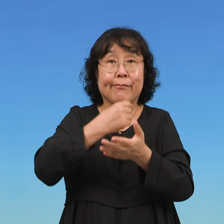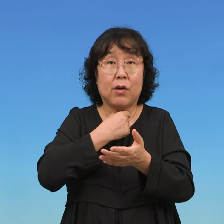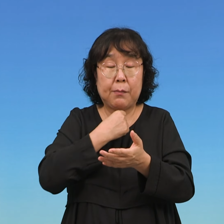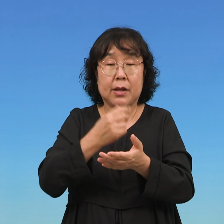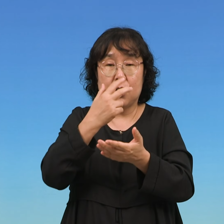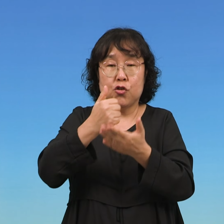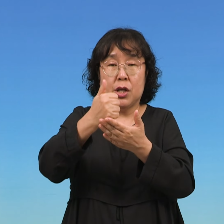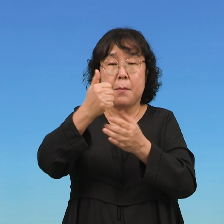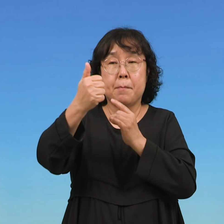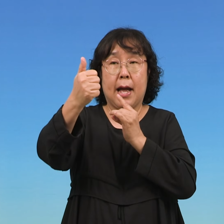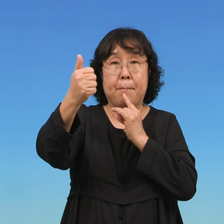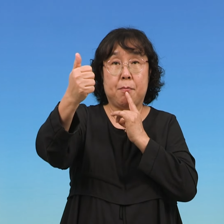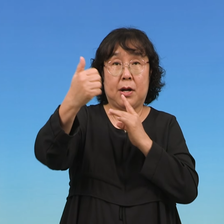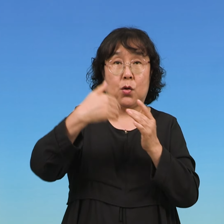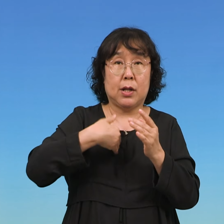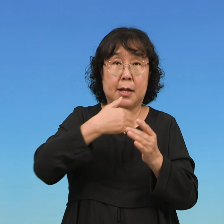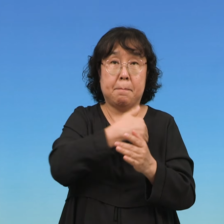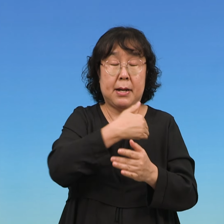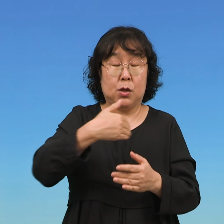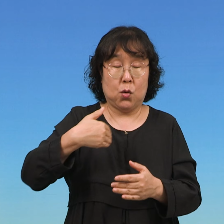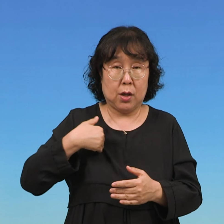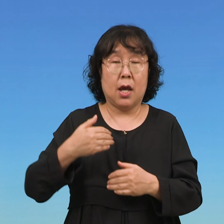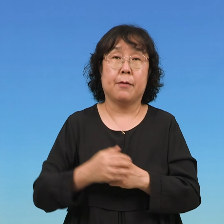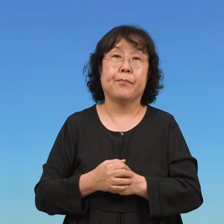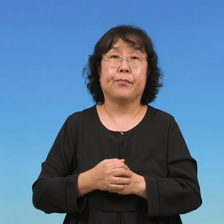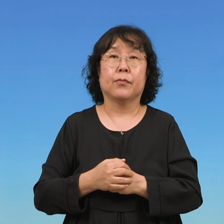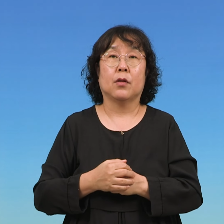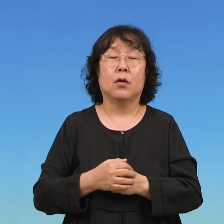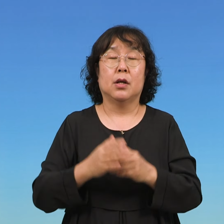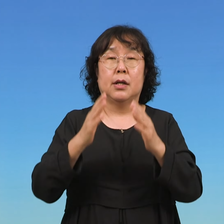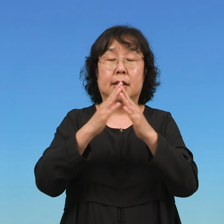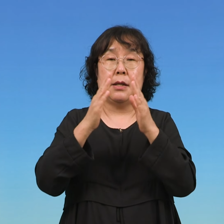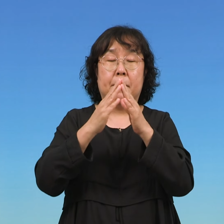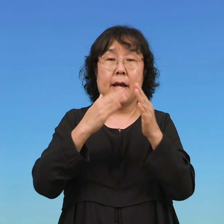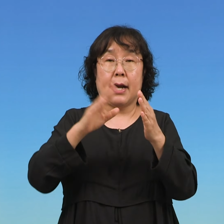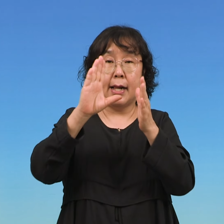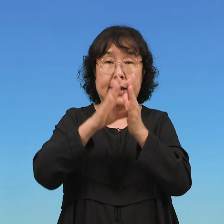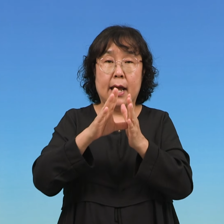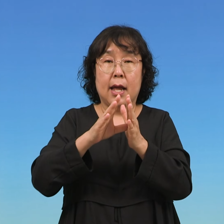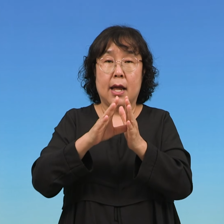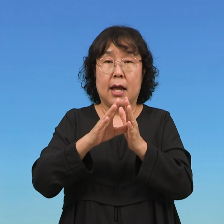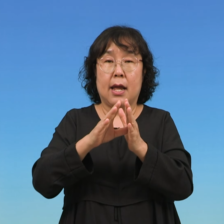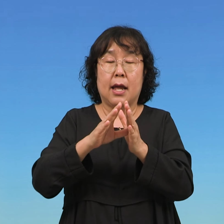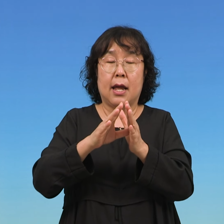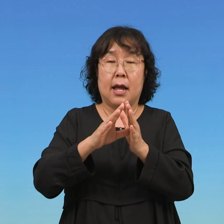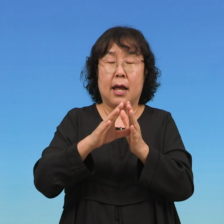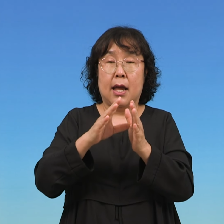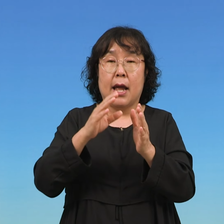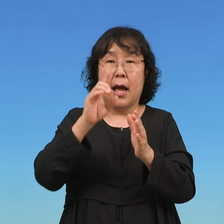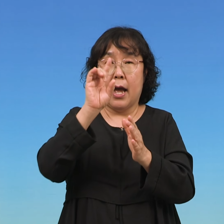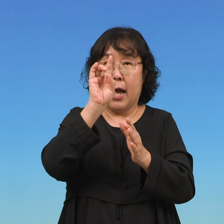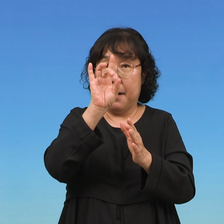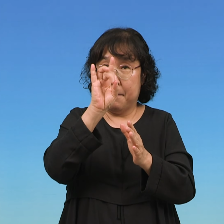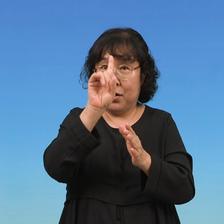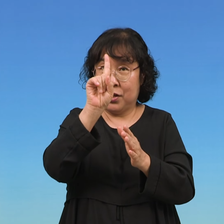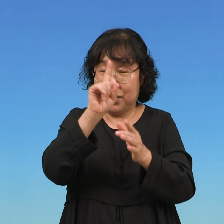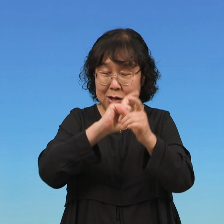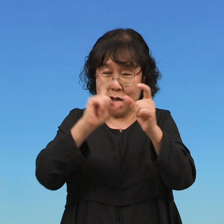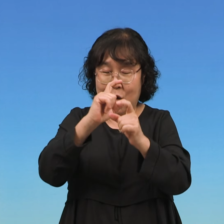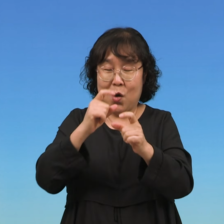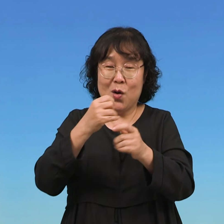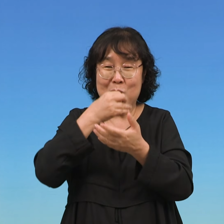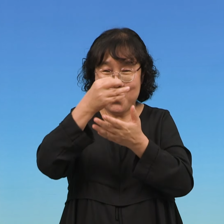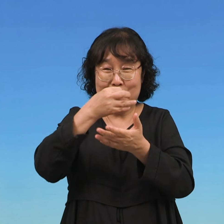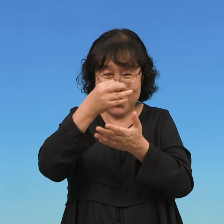보시면 좋겠습니다 주님 한 분만으로 나는 만족해 그리고 나중에 집에 가실 때 여기 교문 앞에 3번도 부르고 그렇게 가세요 주님